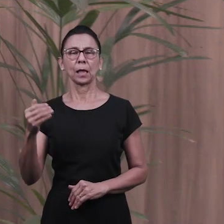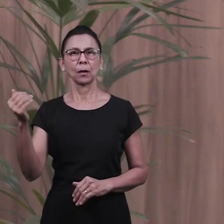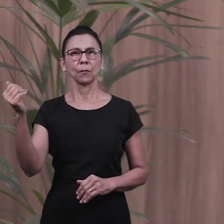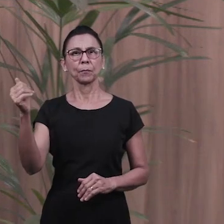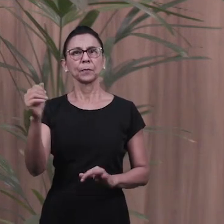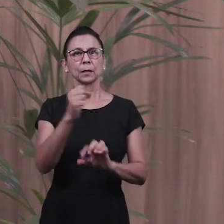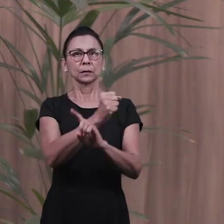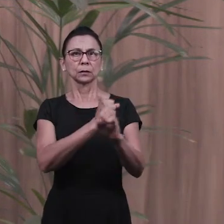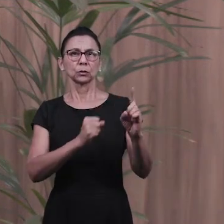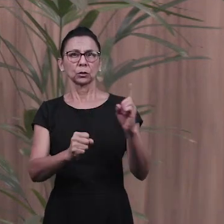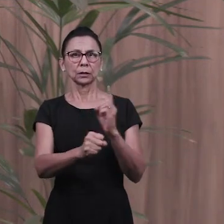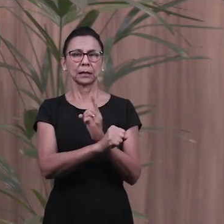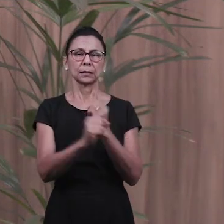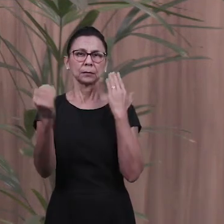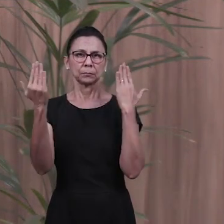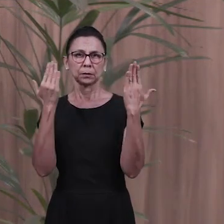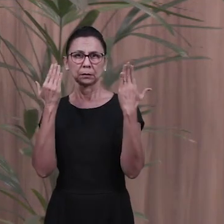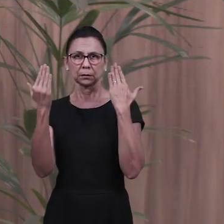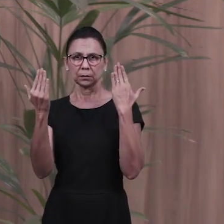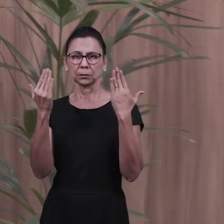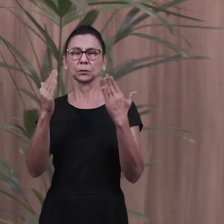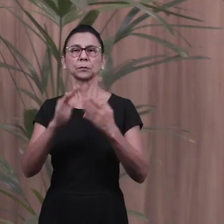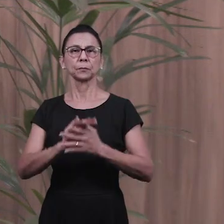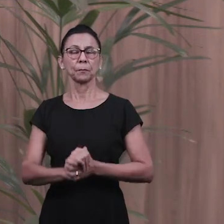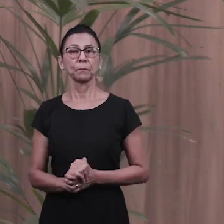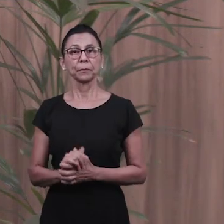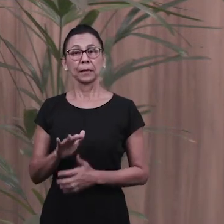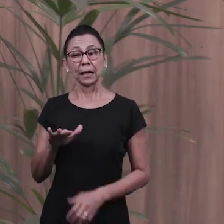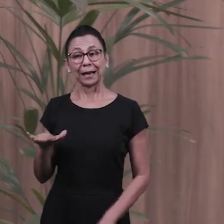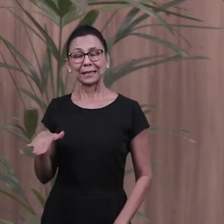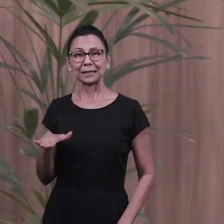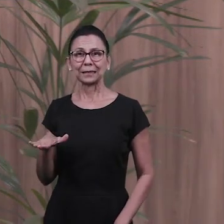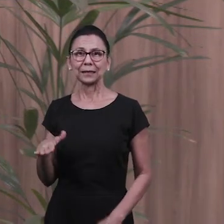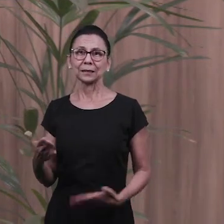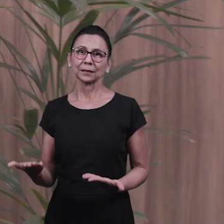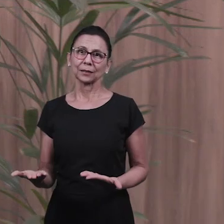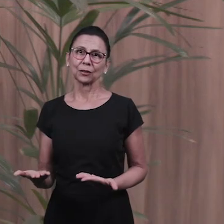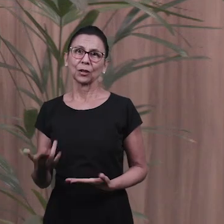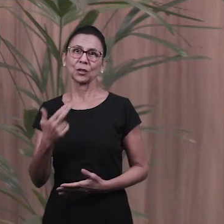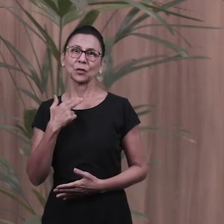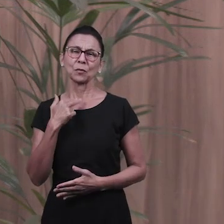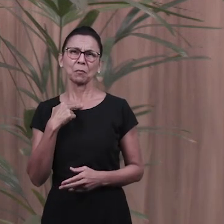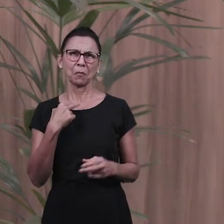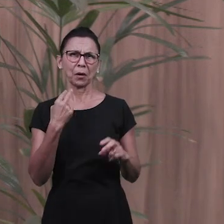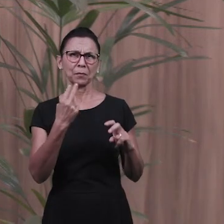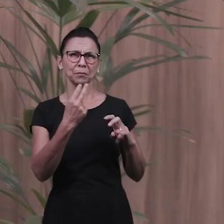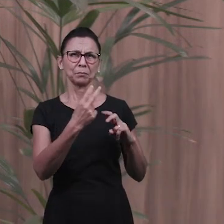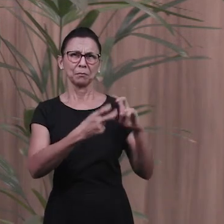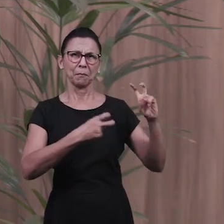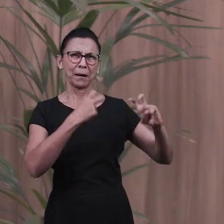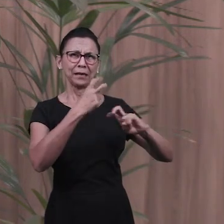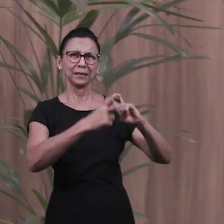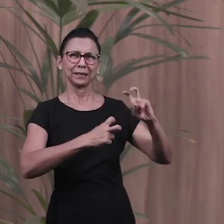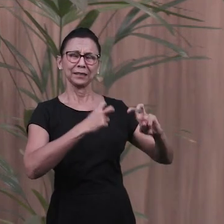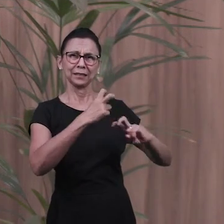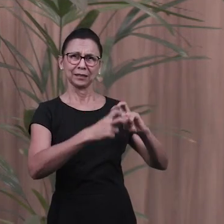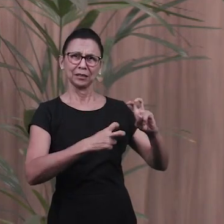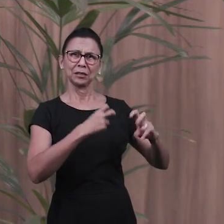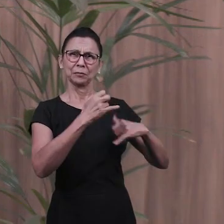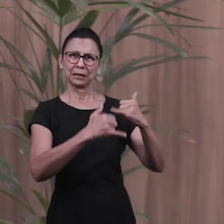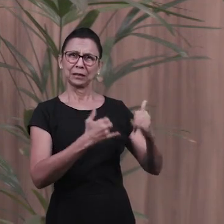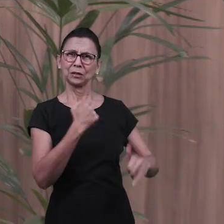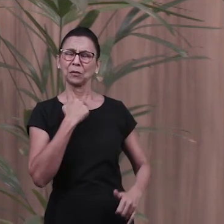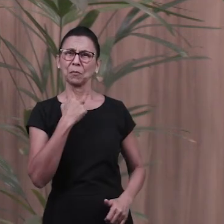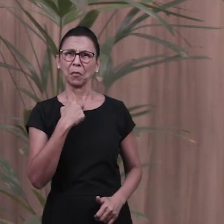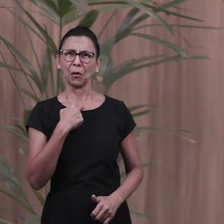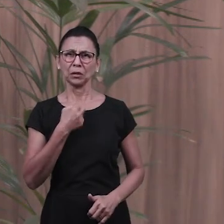psychosociale. Dans la plus majorité des écoles, à partir de l'enseignement fondamental, les enfants